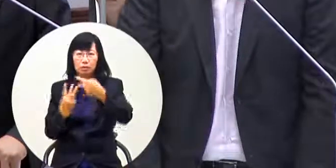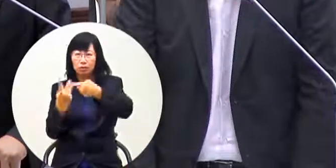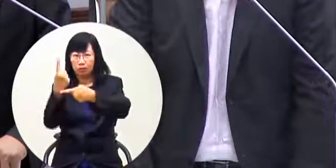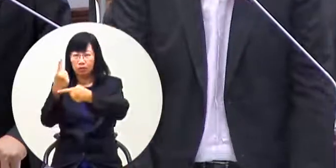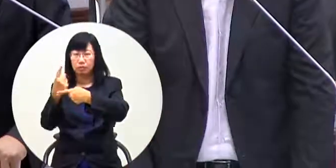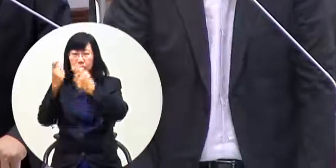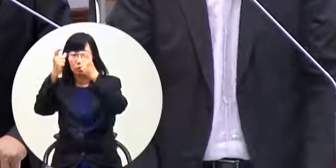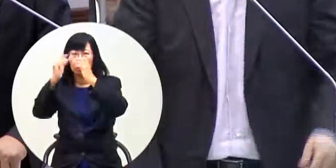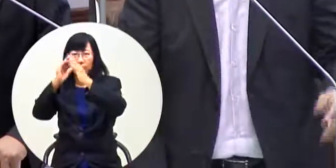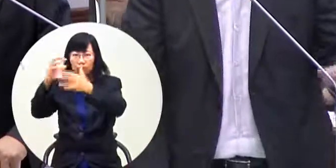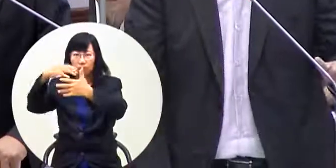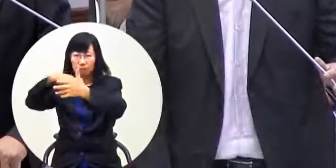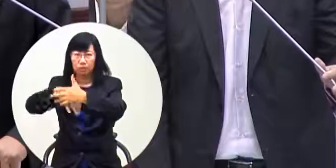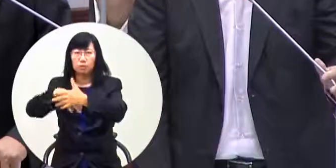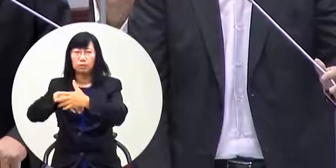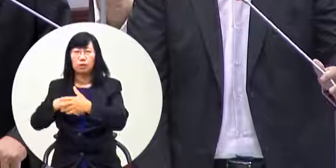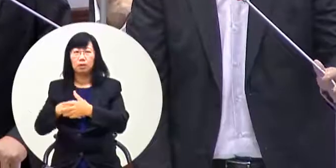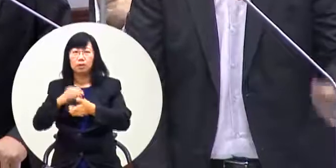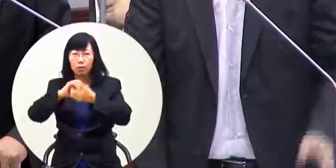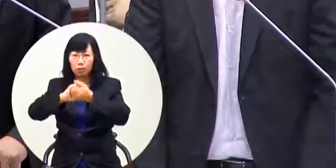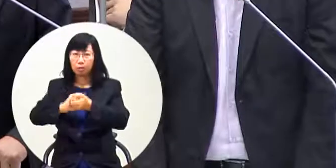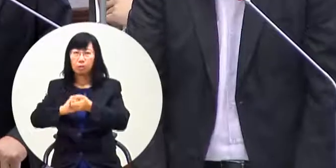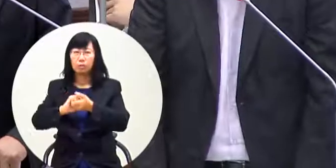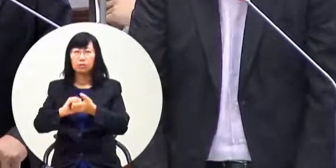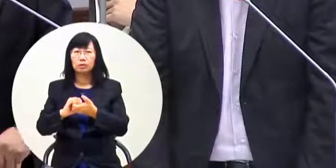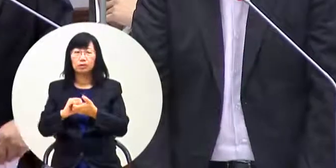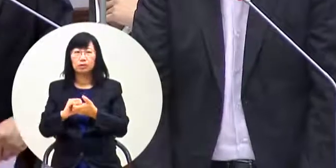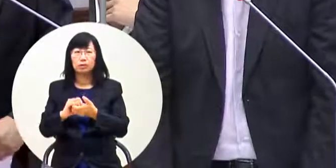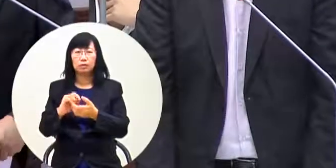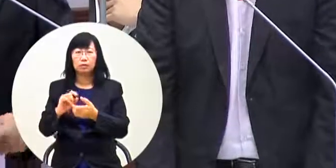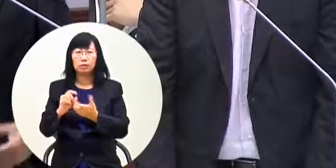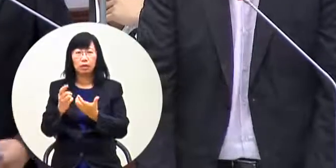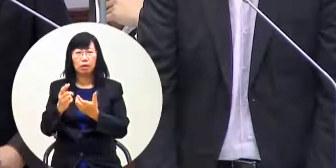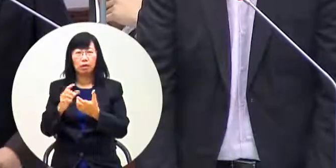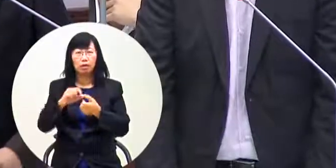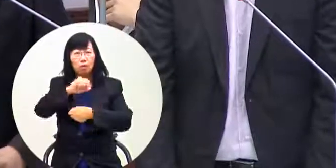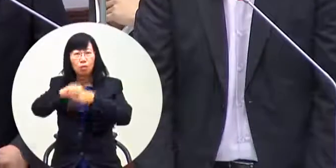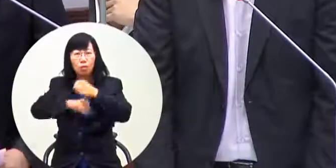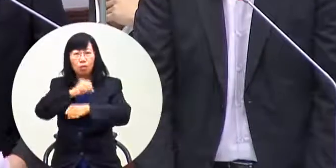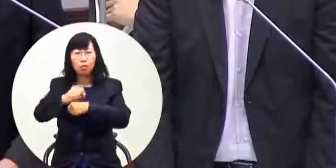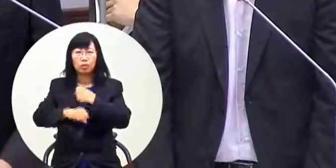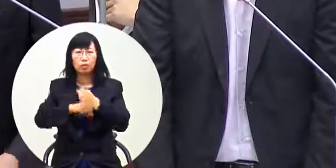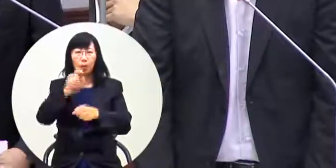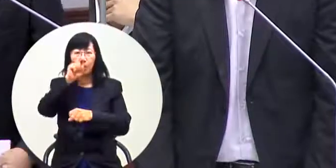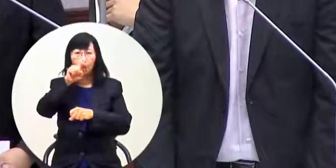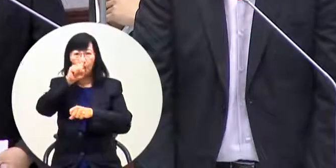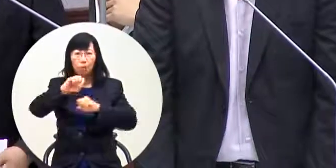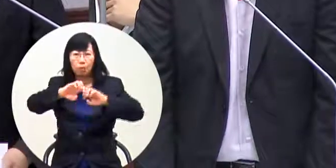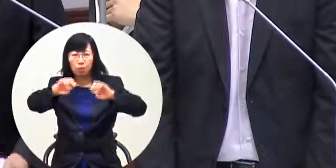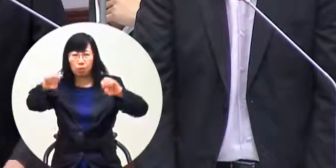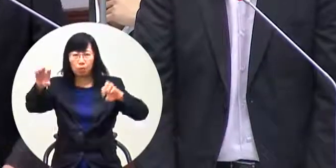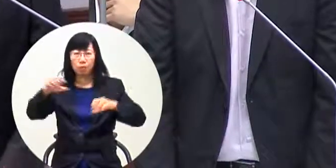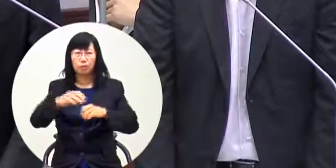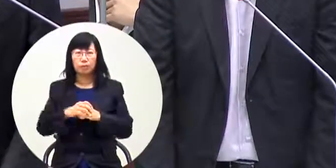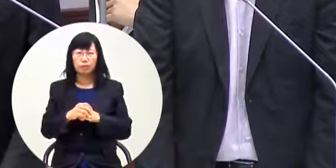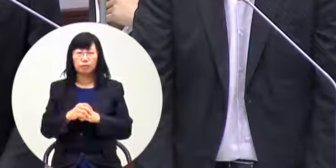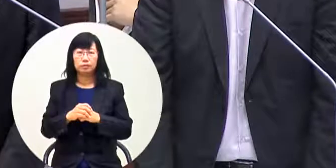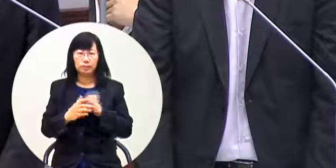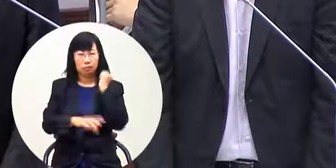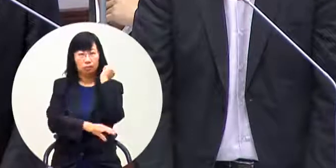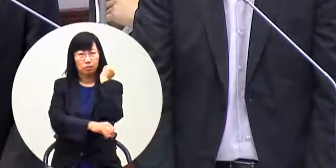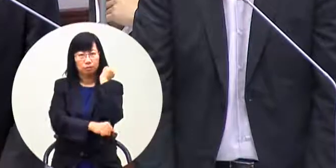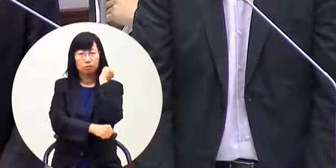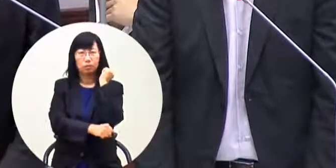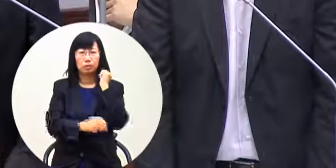定污染源或者是移动性污染源。所以基本上，当然我们对改善，特别是冬季的这